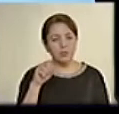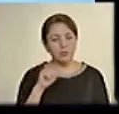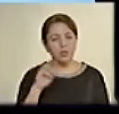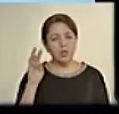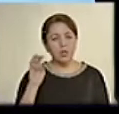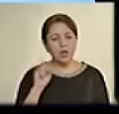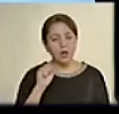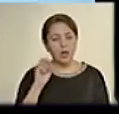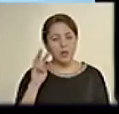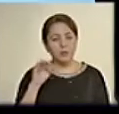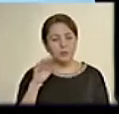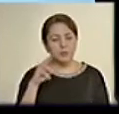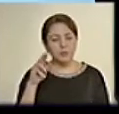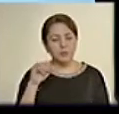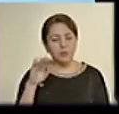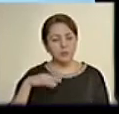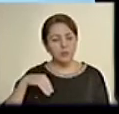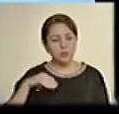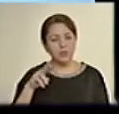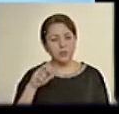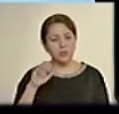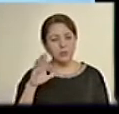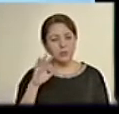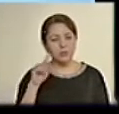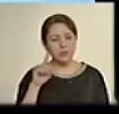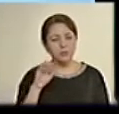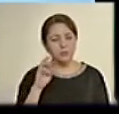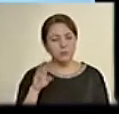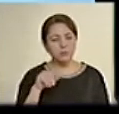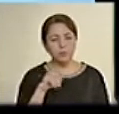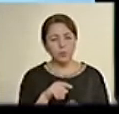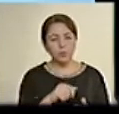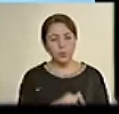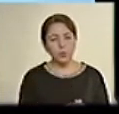ikkinchi lavozim. Bu